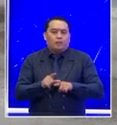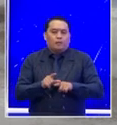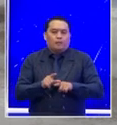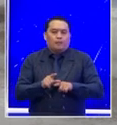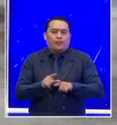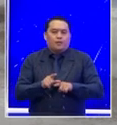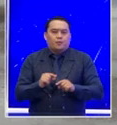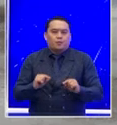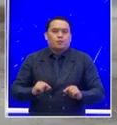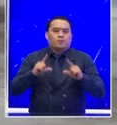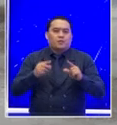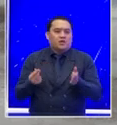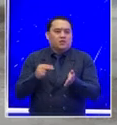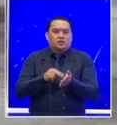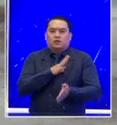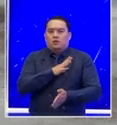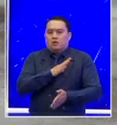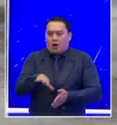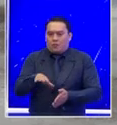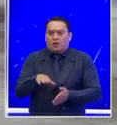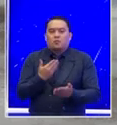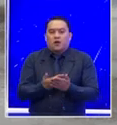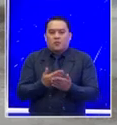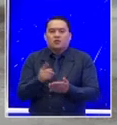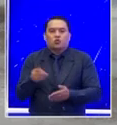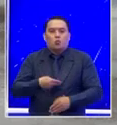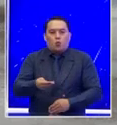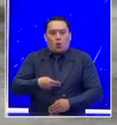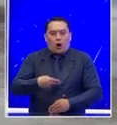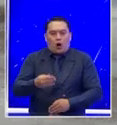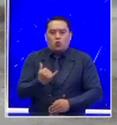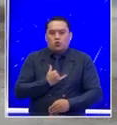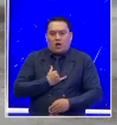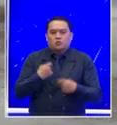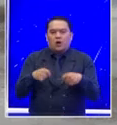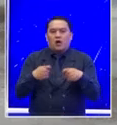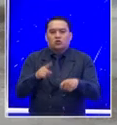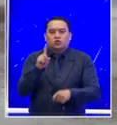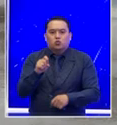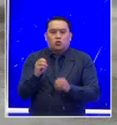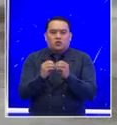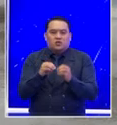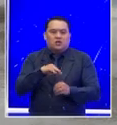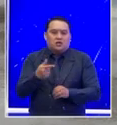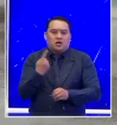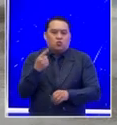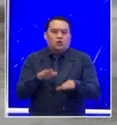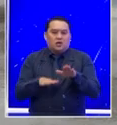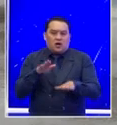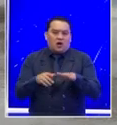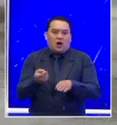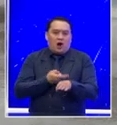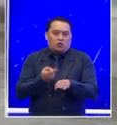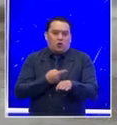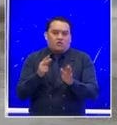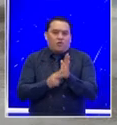не завышаем цены. На данный момент могу привести пример, что мука у нас реализуется по 110 тенге за килограмм, картофель